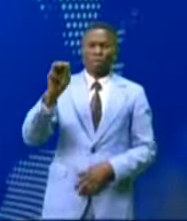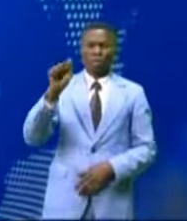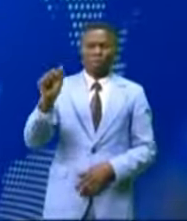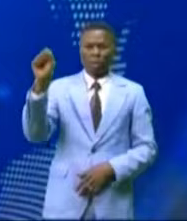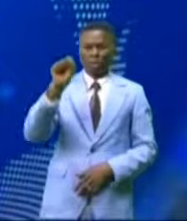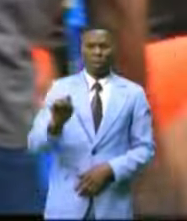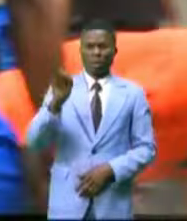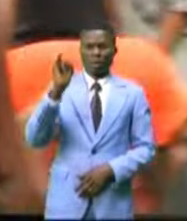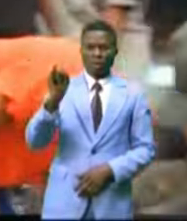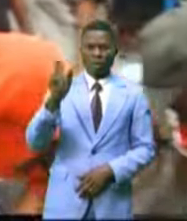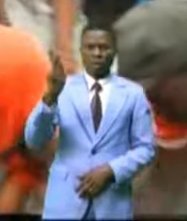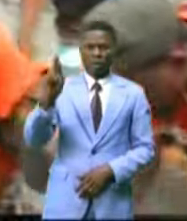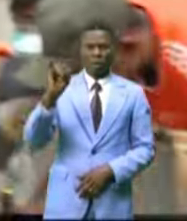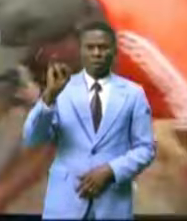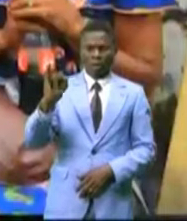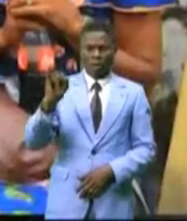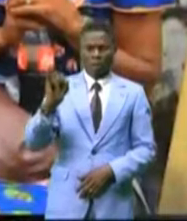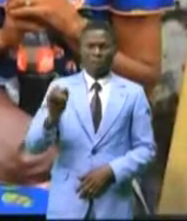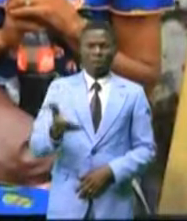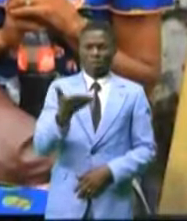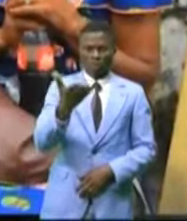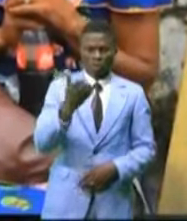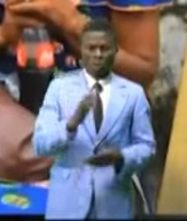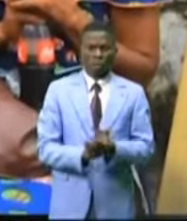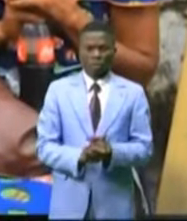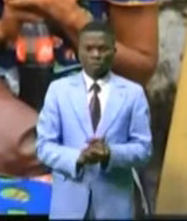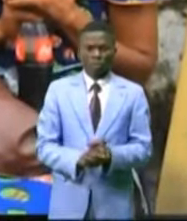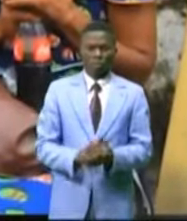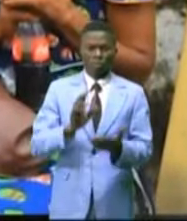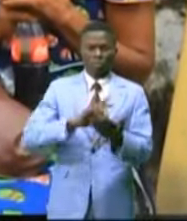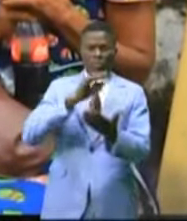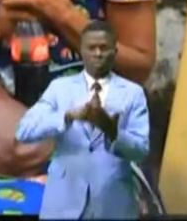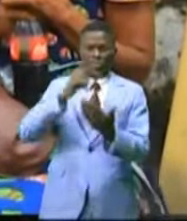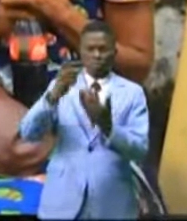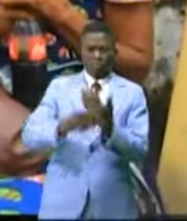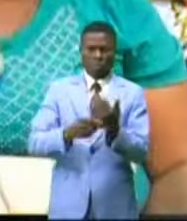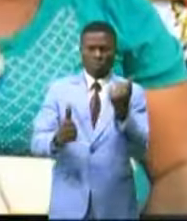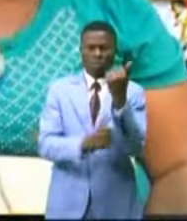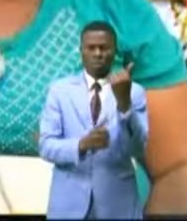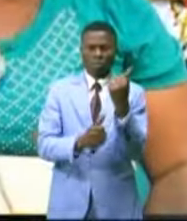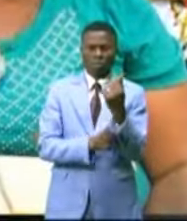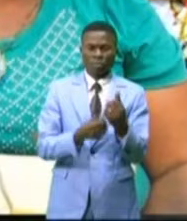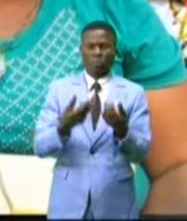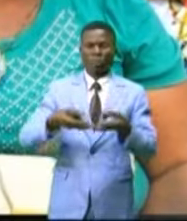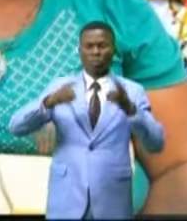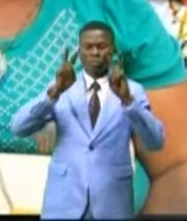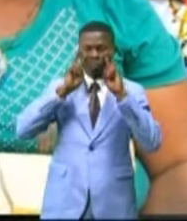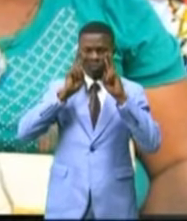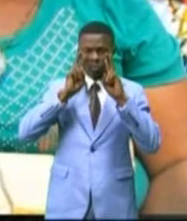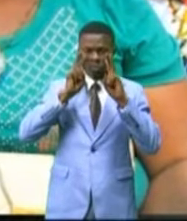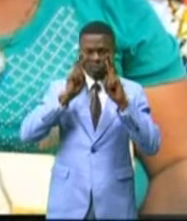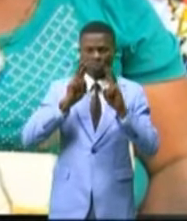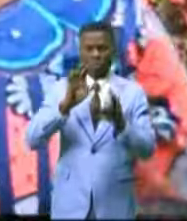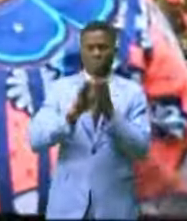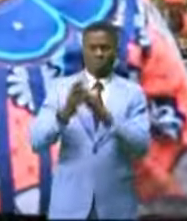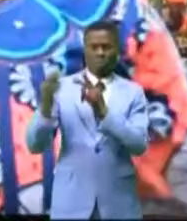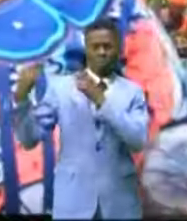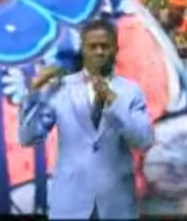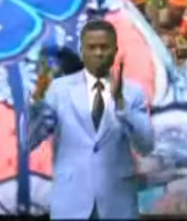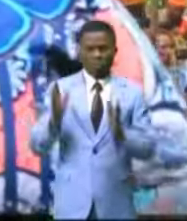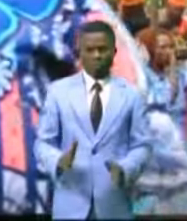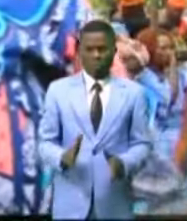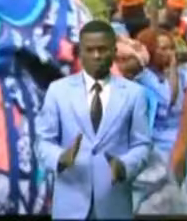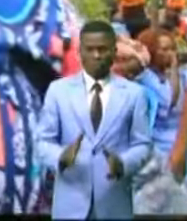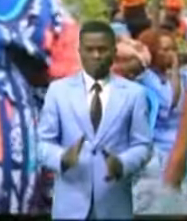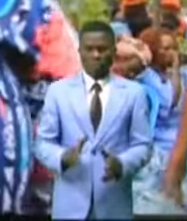voca elles sont classées parmi les personnes vulnérabl et leur autonomisation serait